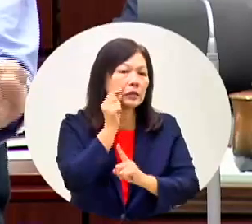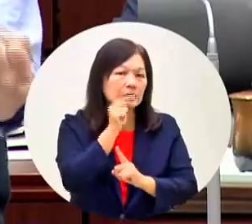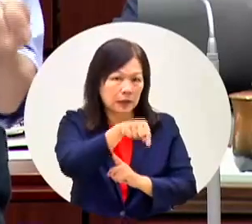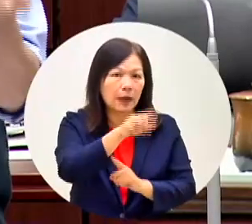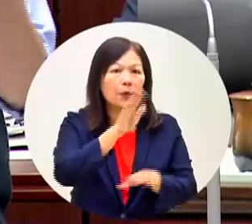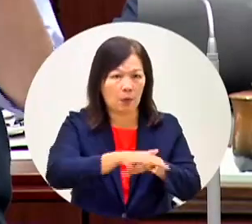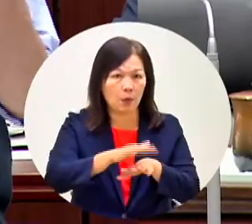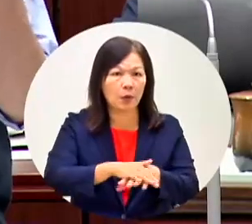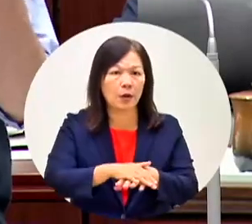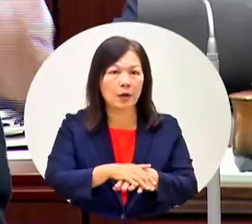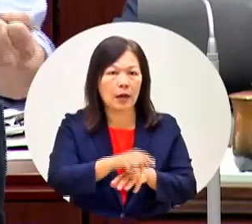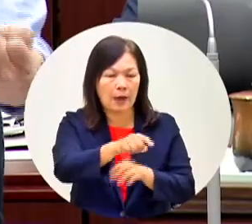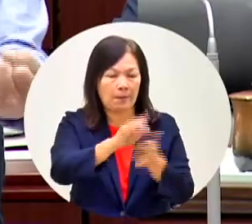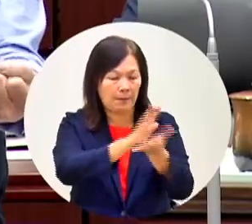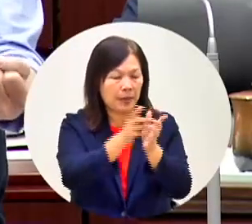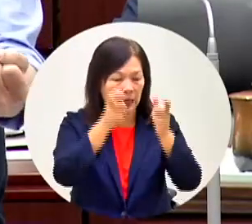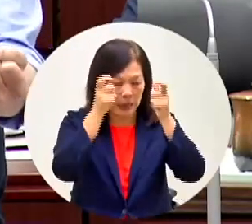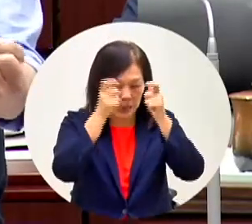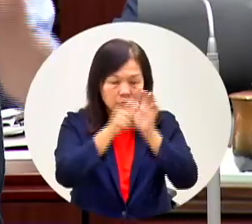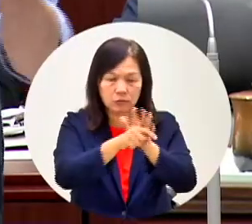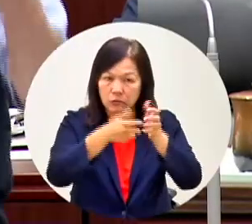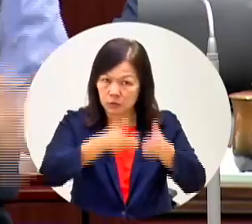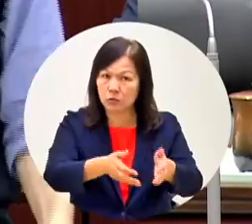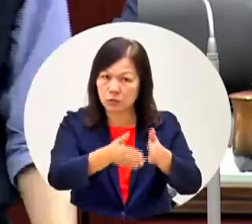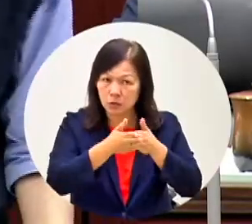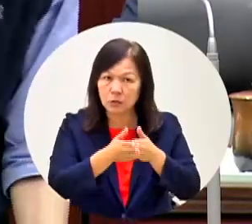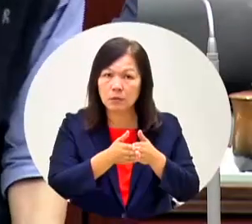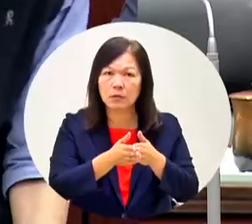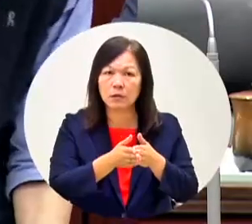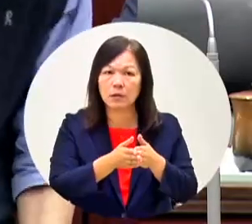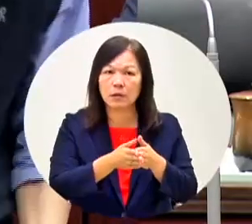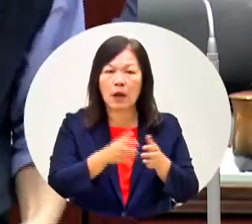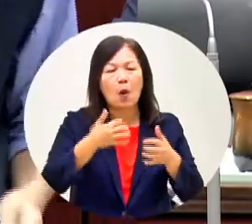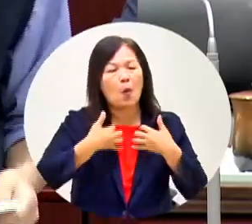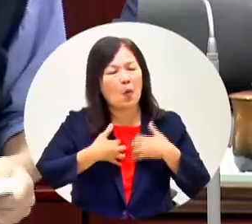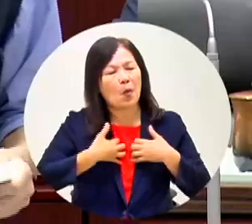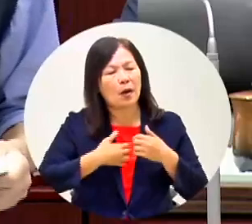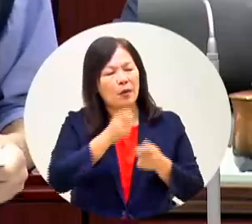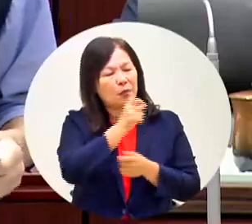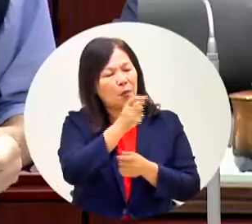常重要的一个快乐的天堂吧，我就这样讲好不好。